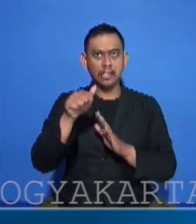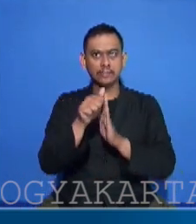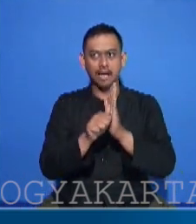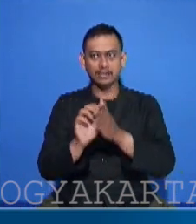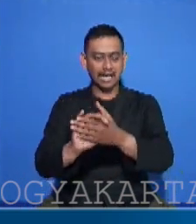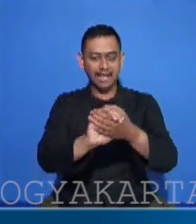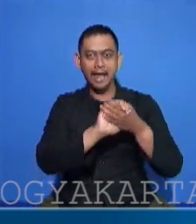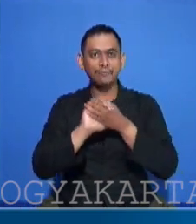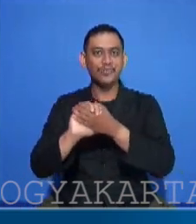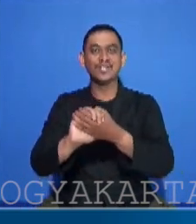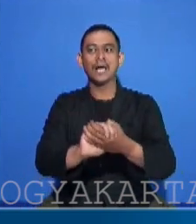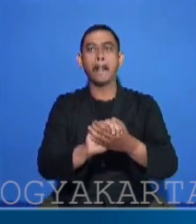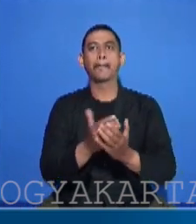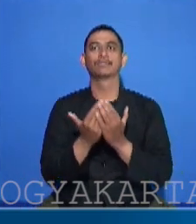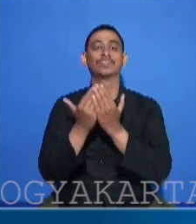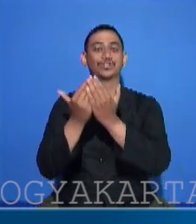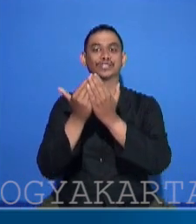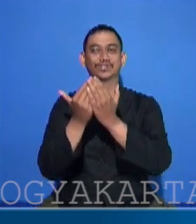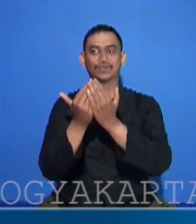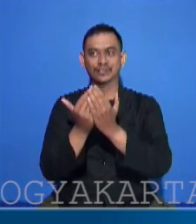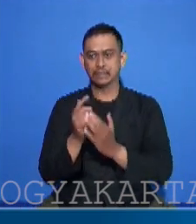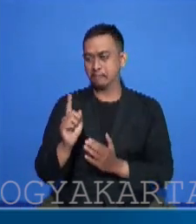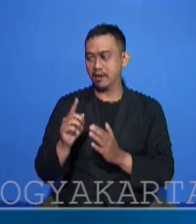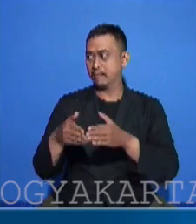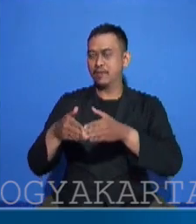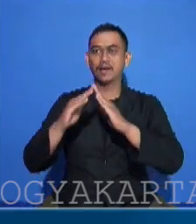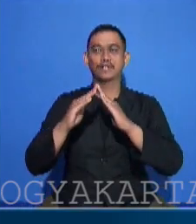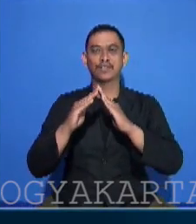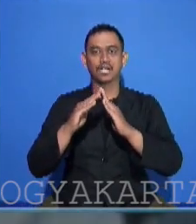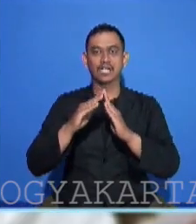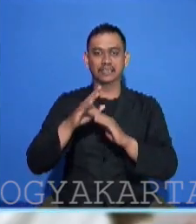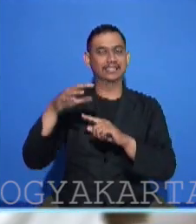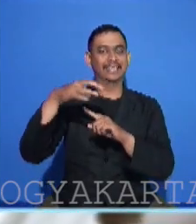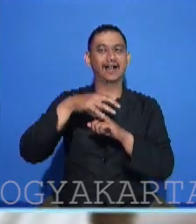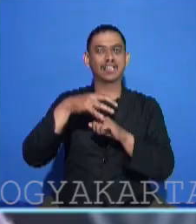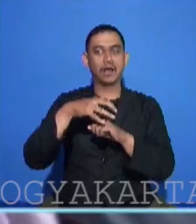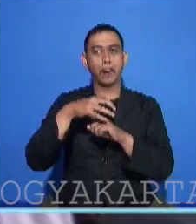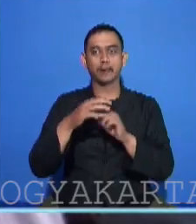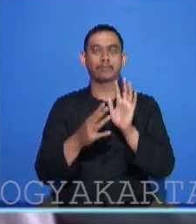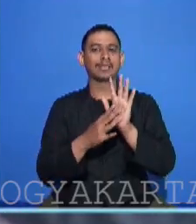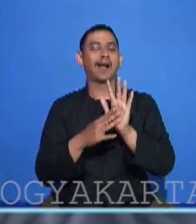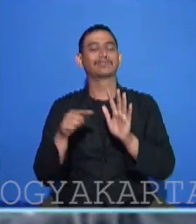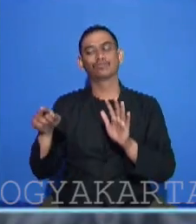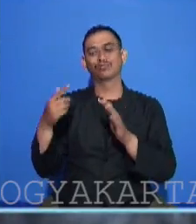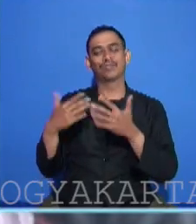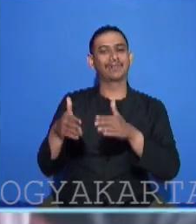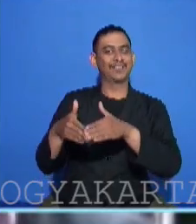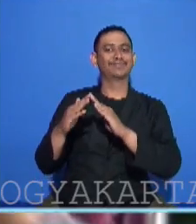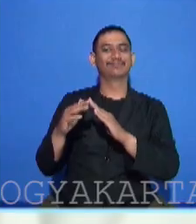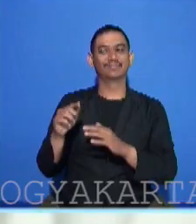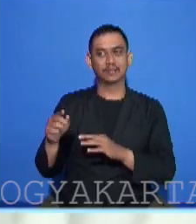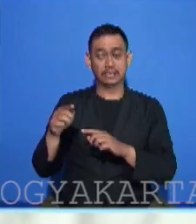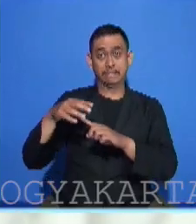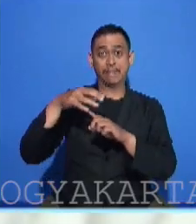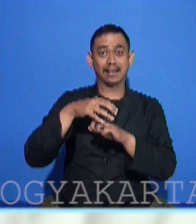sebagai ungkapan rasa syukur atas berdiri dan berkembangnya pondok pesantren berikut madrasahnya. Pondok pesantren dan madrasah ini